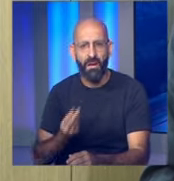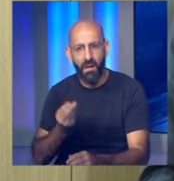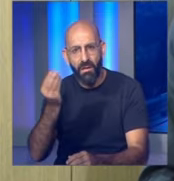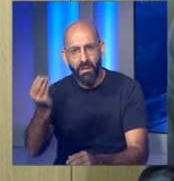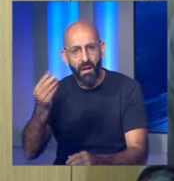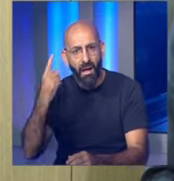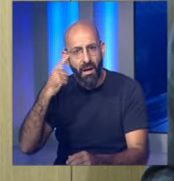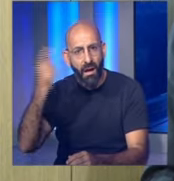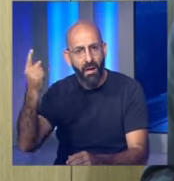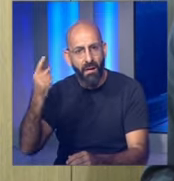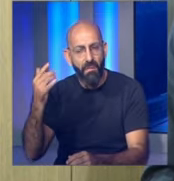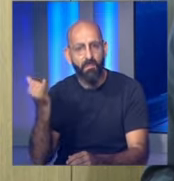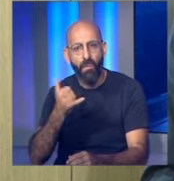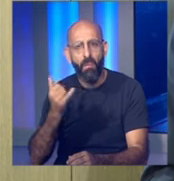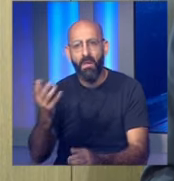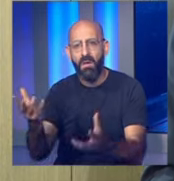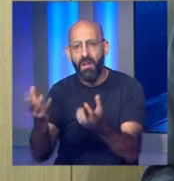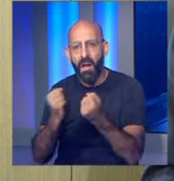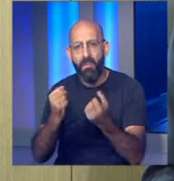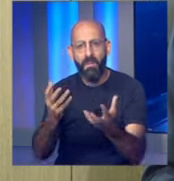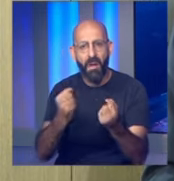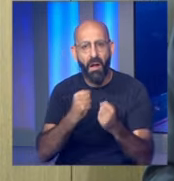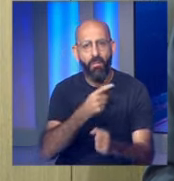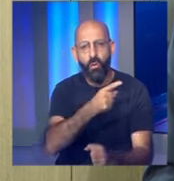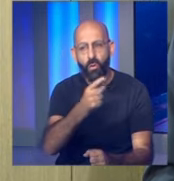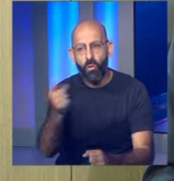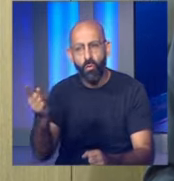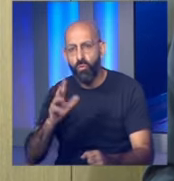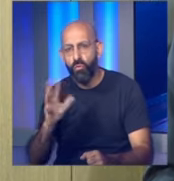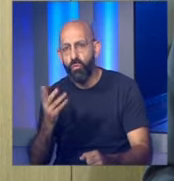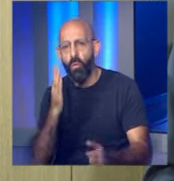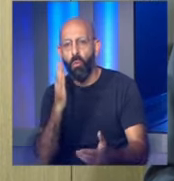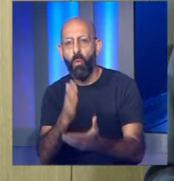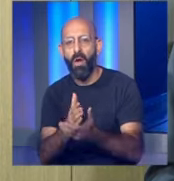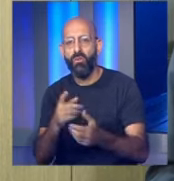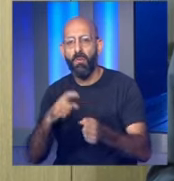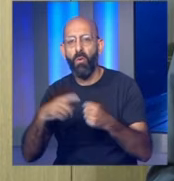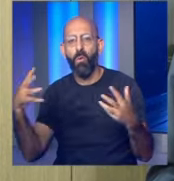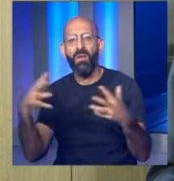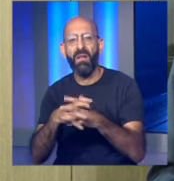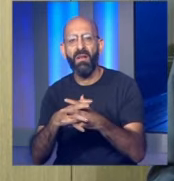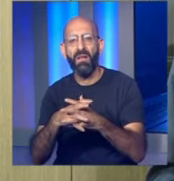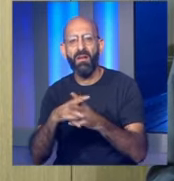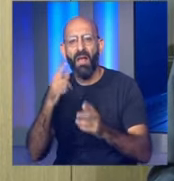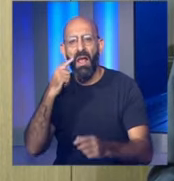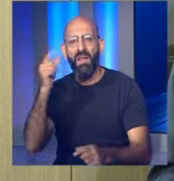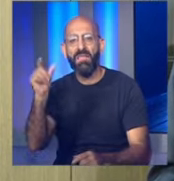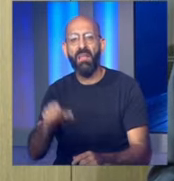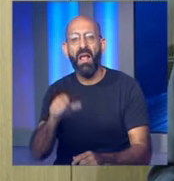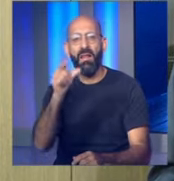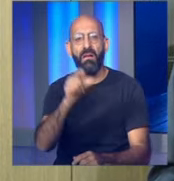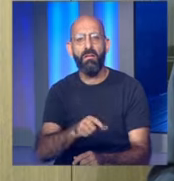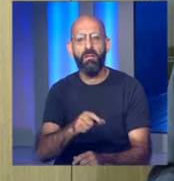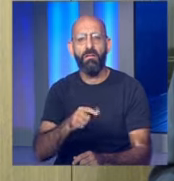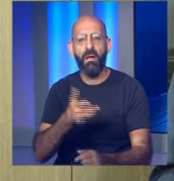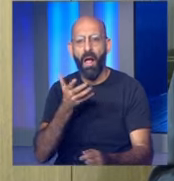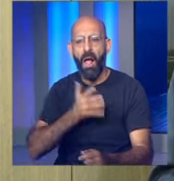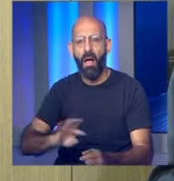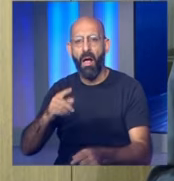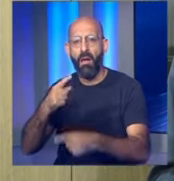هذه الحرب اللي أصلا نحن ما خصنا فيها، يعني ما خصنا فيها قانونا، ما عطينا رأينا فيها وما حدا طلب رأينا فيها،